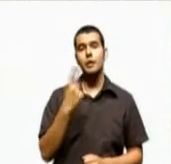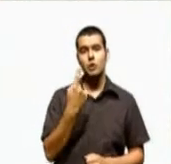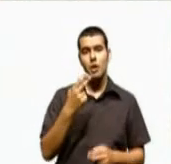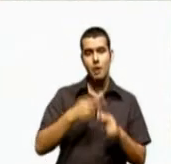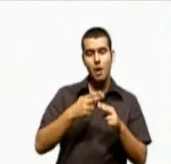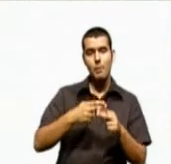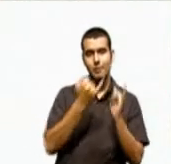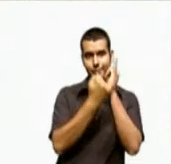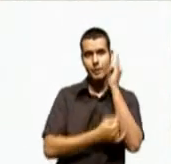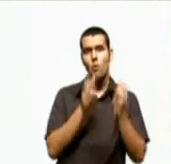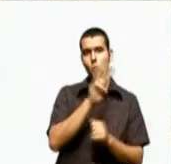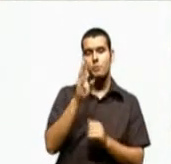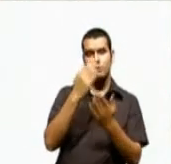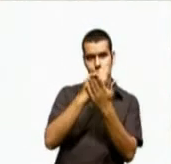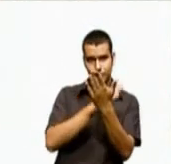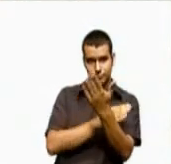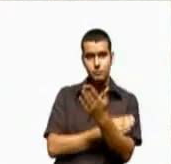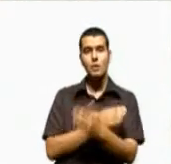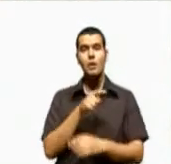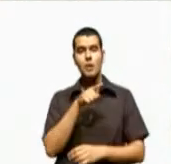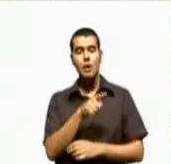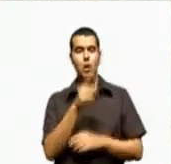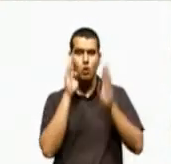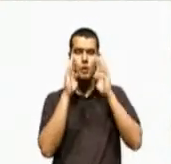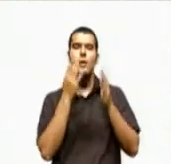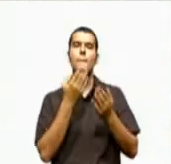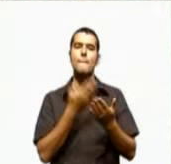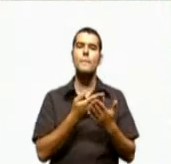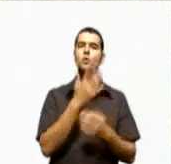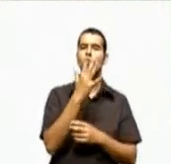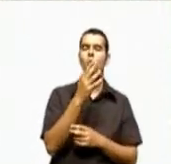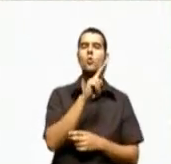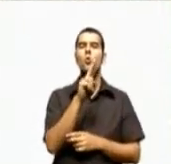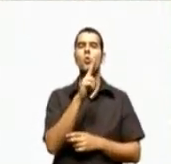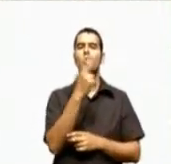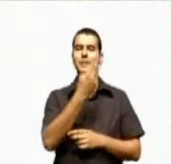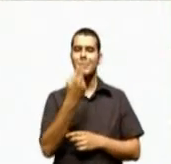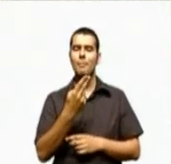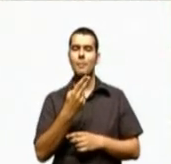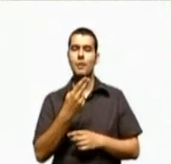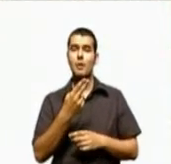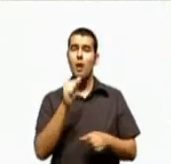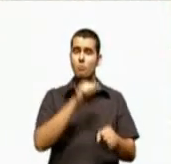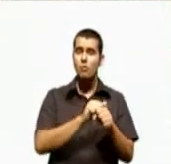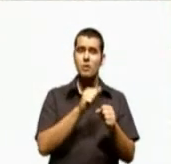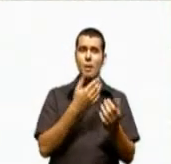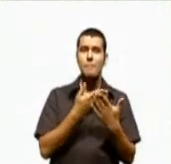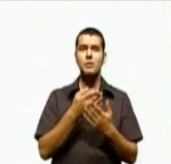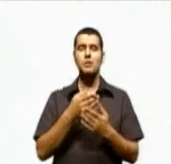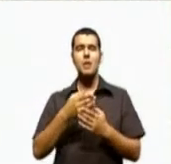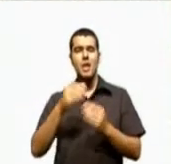Minn juħalok prodotti għal software websites fuq computers iri t-jievi tali jħmel użu min daun l-stampi u fil-kasta kallirplanes